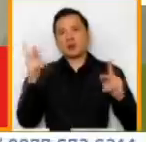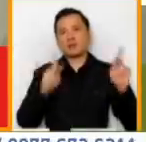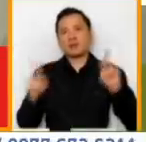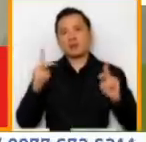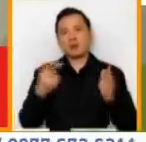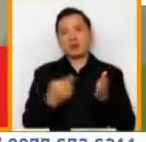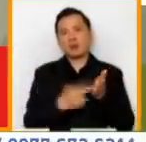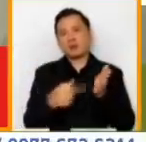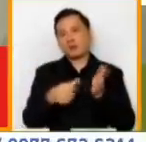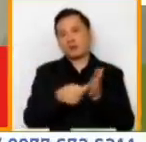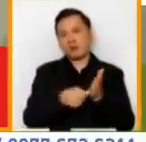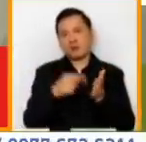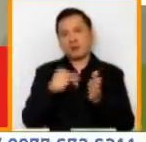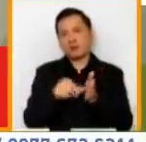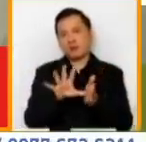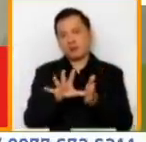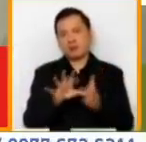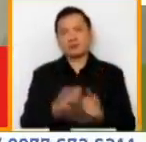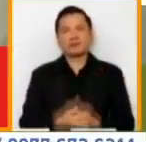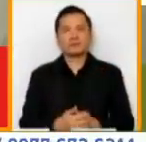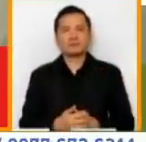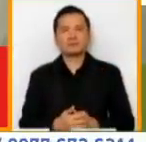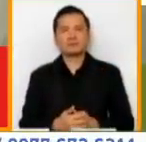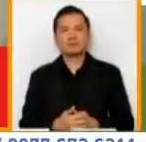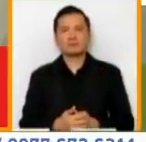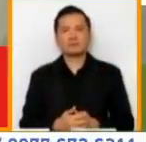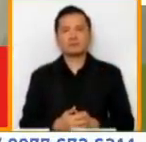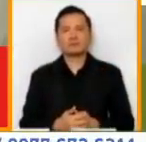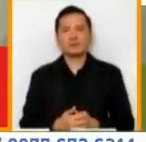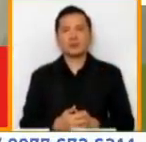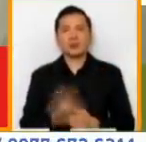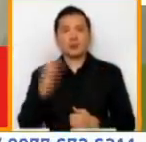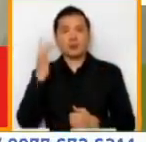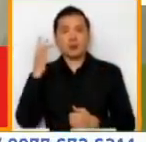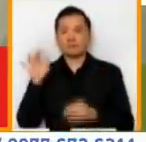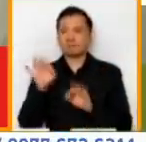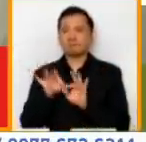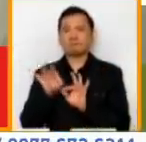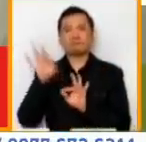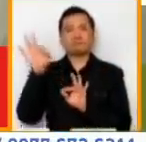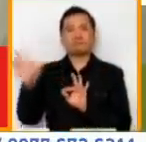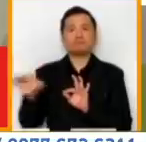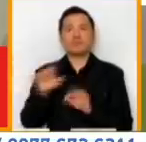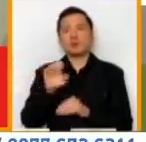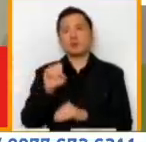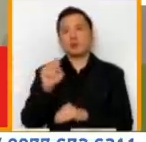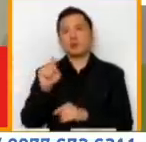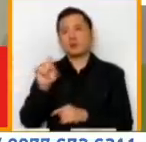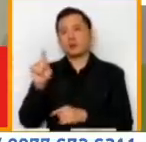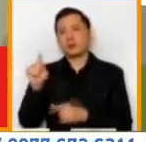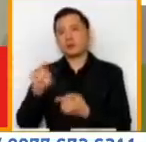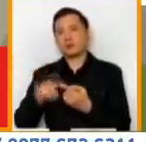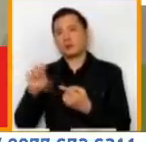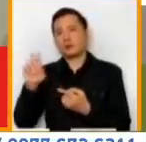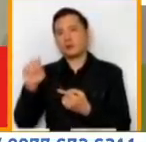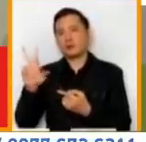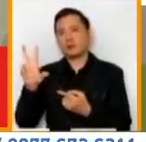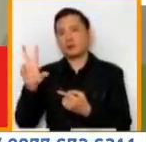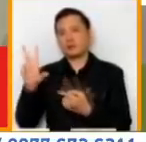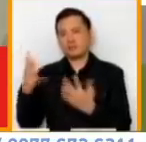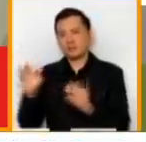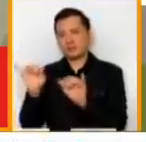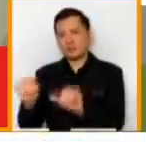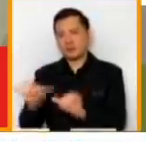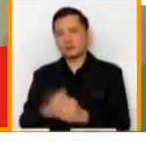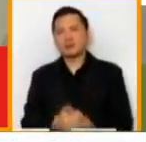sa voters registration. Kasunod ng extended voter registration hanggang sa katapusan ng Oktubre. Kaya nababahala